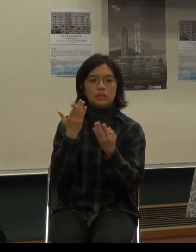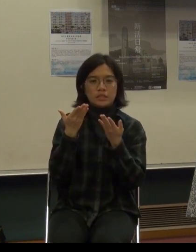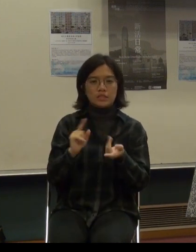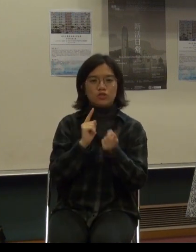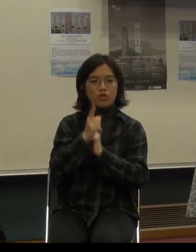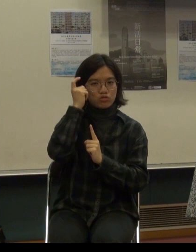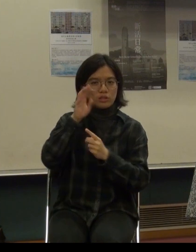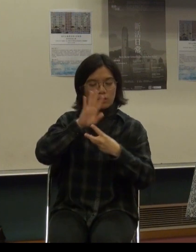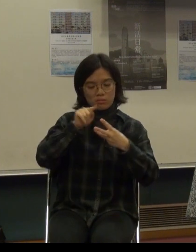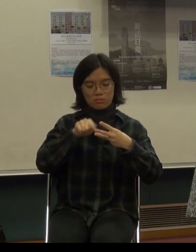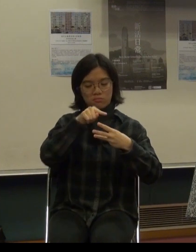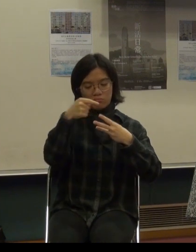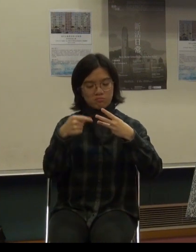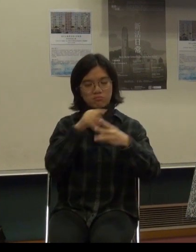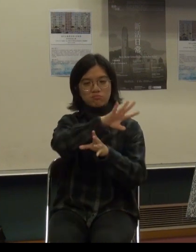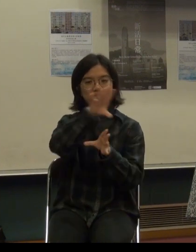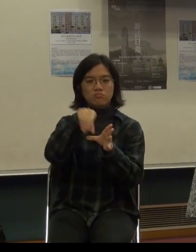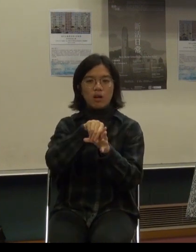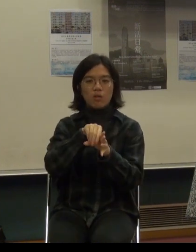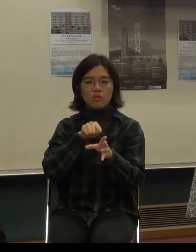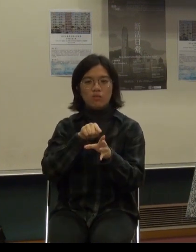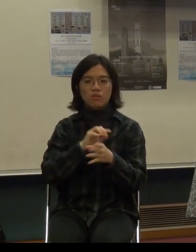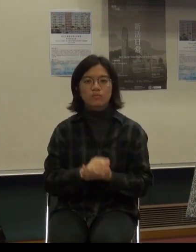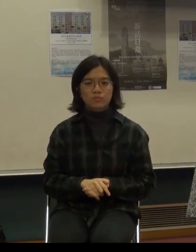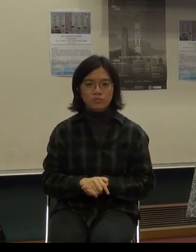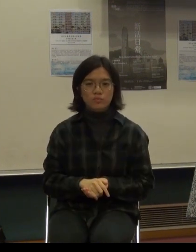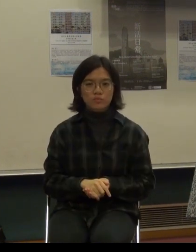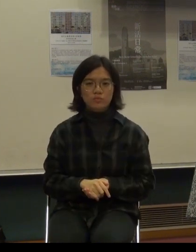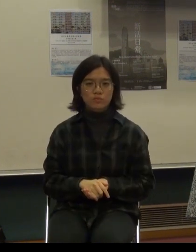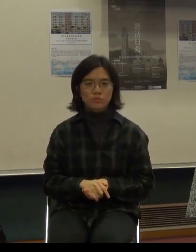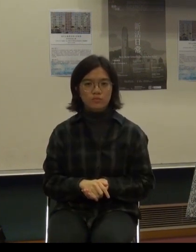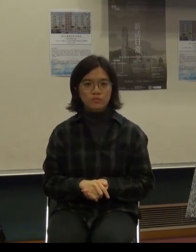思想，那個建築那個主流的思想。